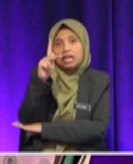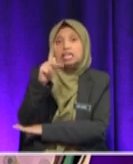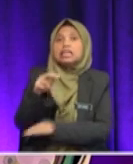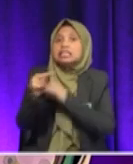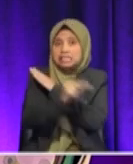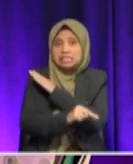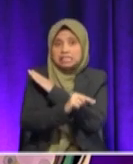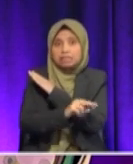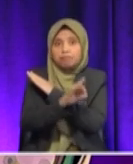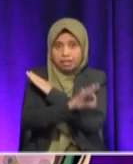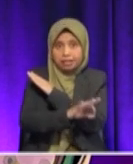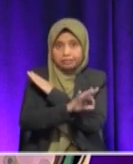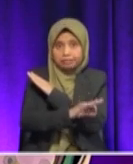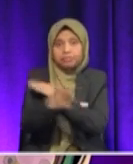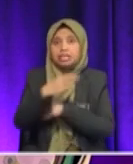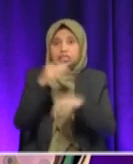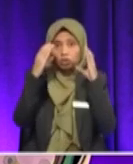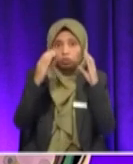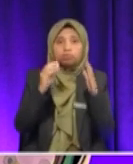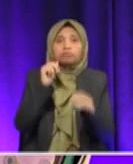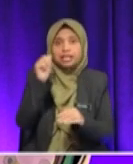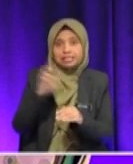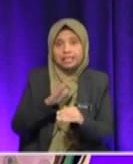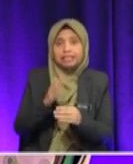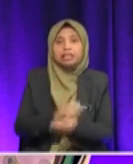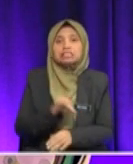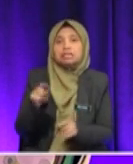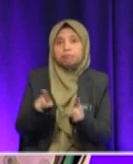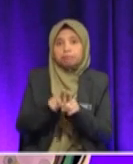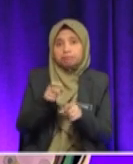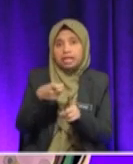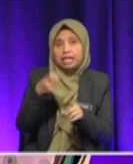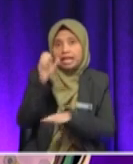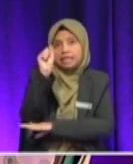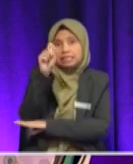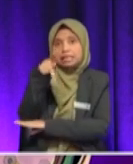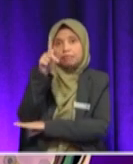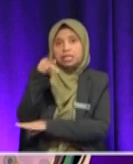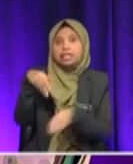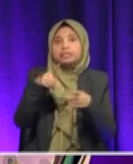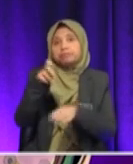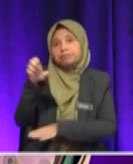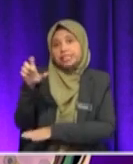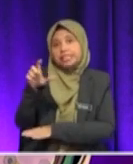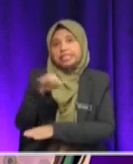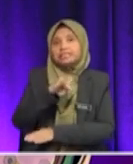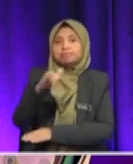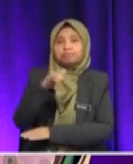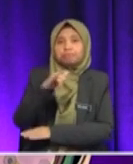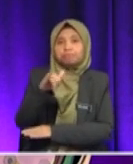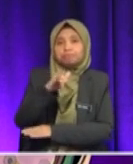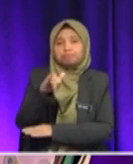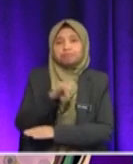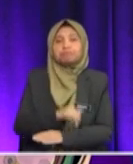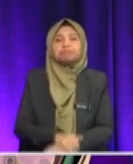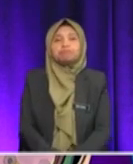kepada juru bahasa isyarat kita cego azriana masyhuri dvds cuplikan hasil tampil Kuala Lumpur Terima Kasih Cikgu karena